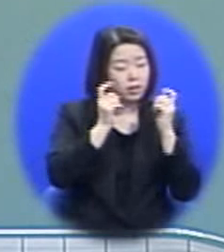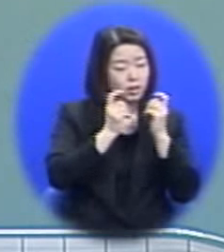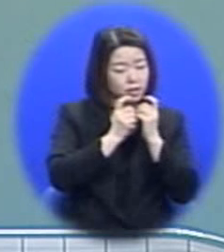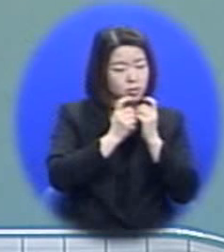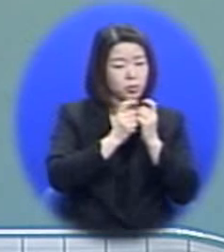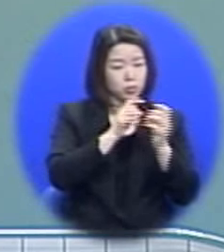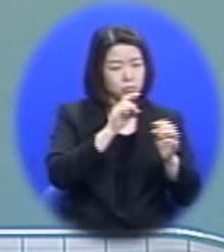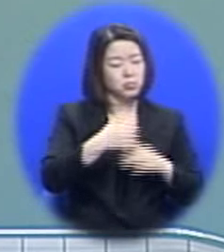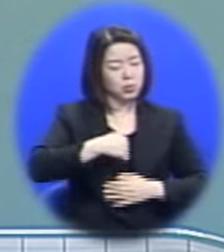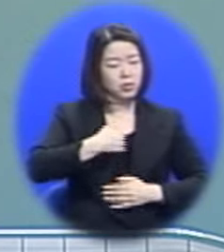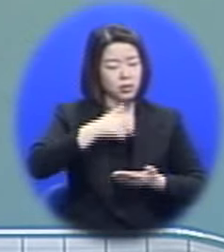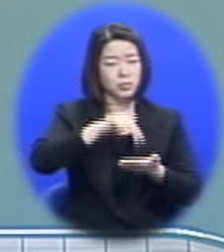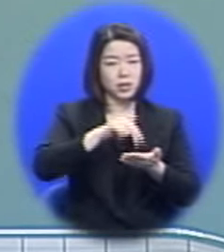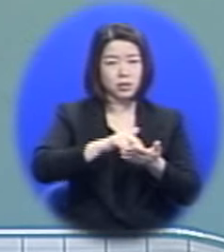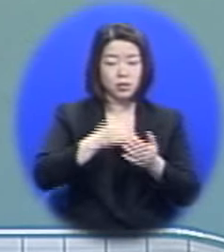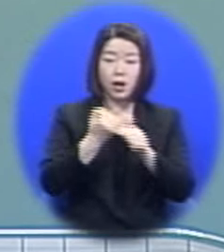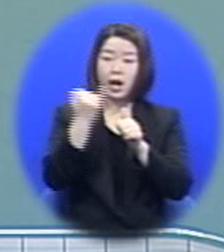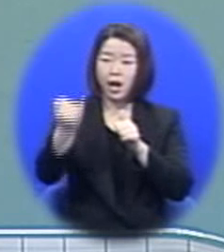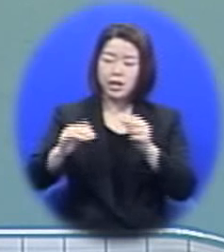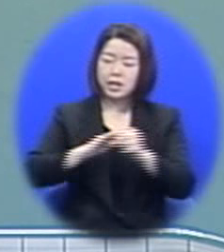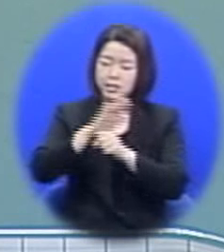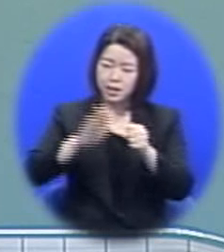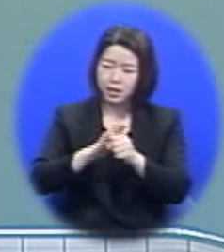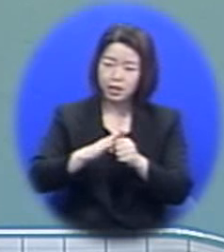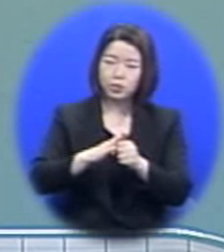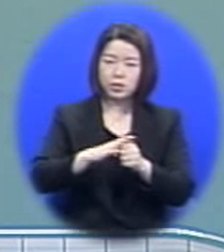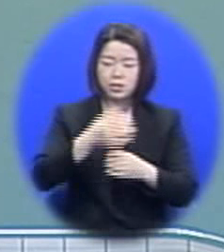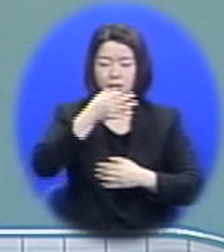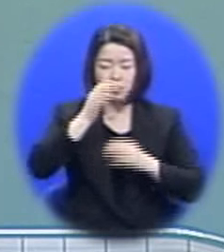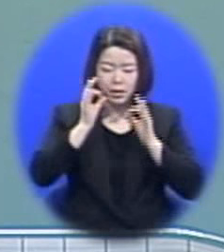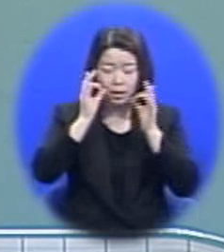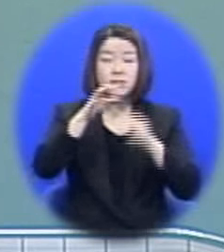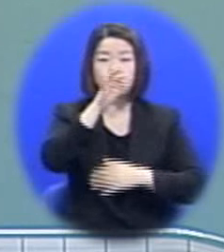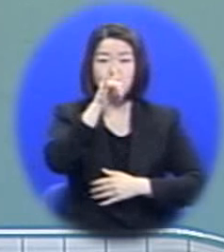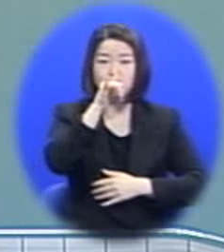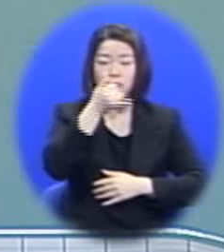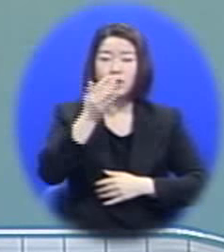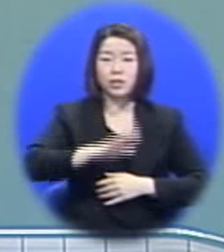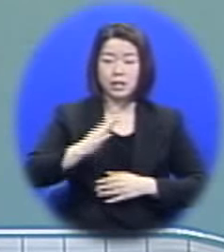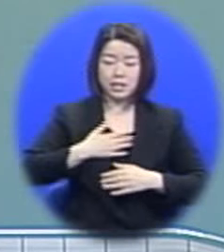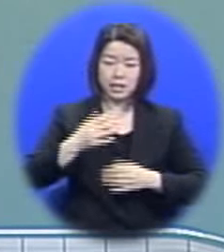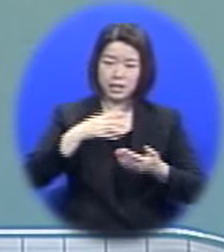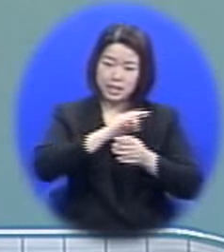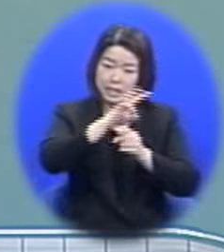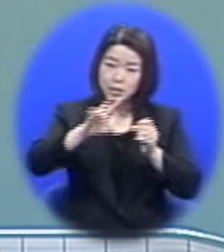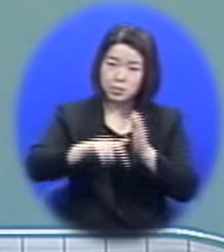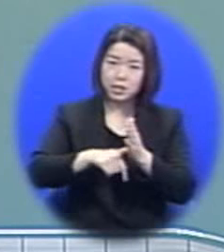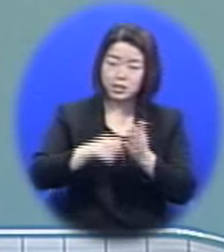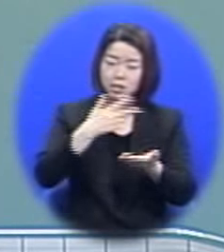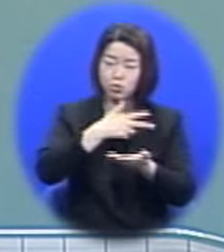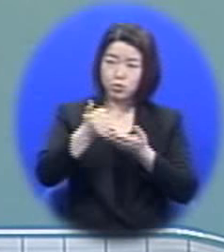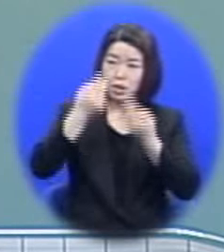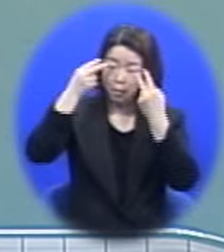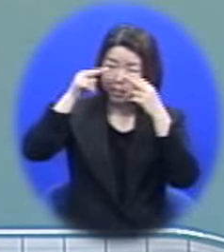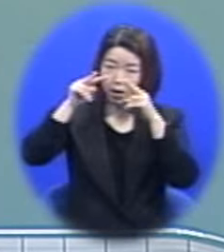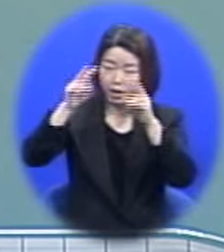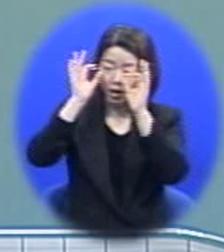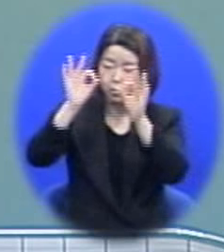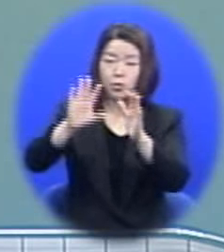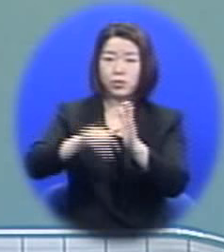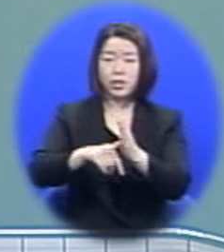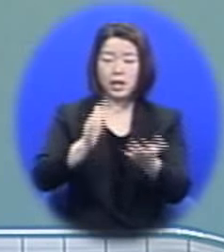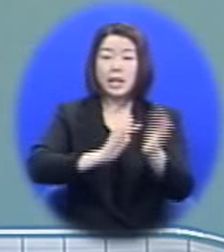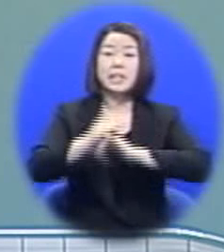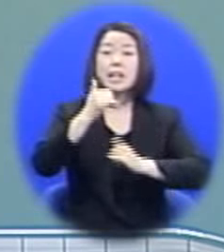아내를 사랑하려고 했습니다. 그런데 제가 24시간 주님을 바라보면서 예수님께서 제 아내를